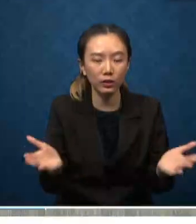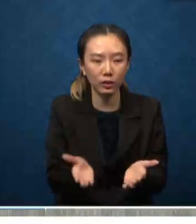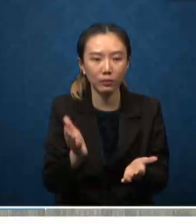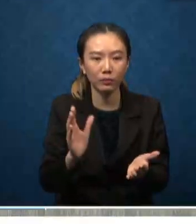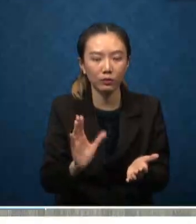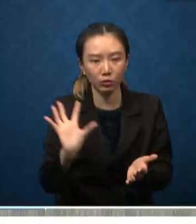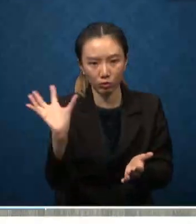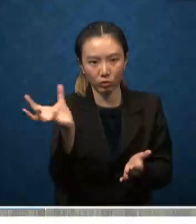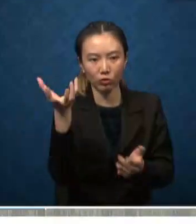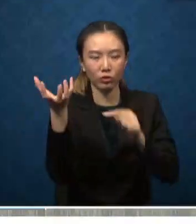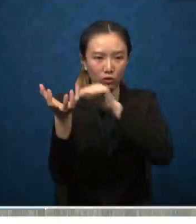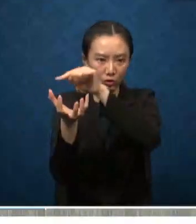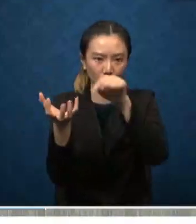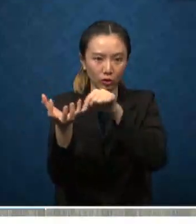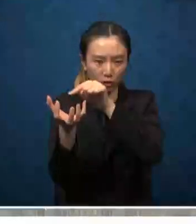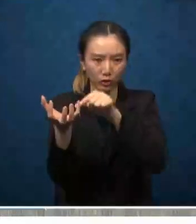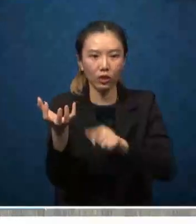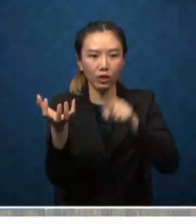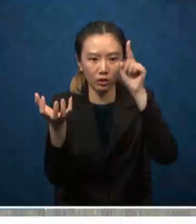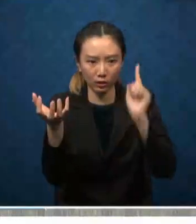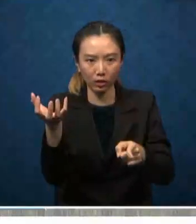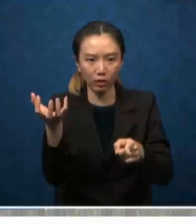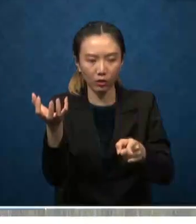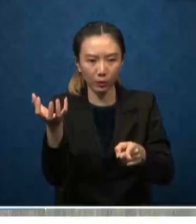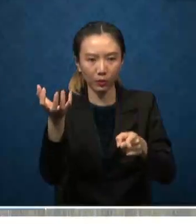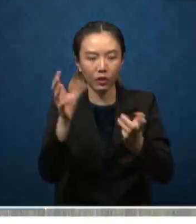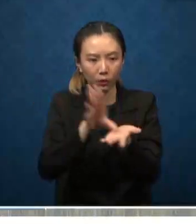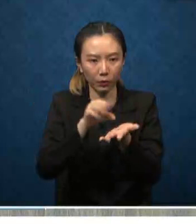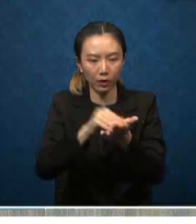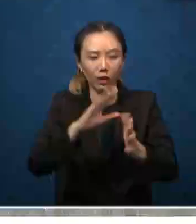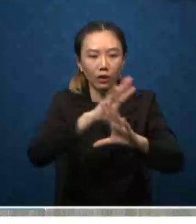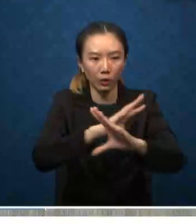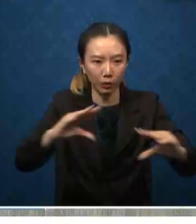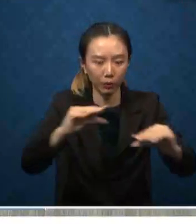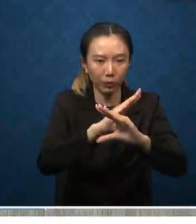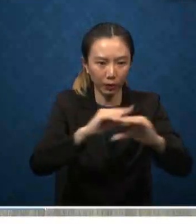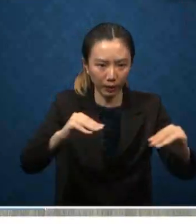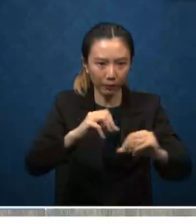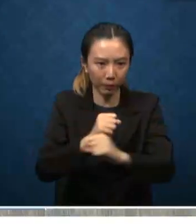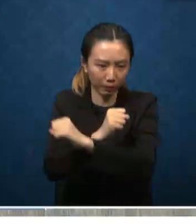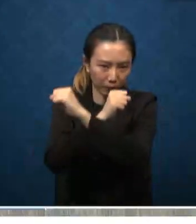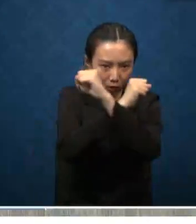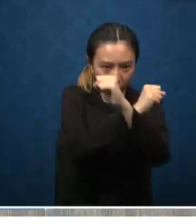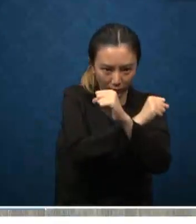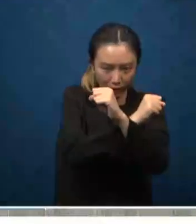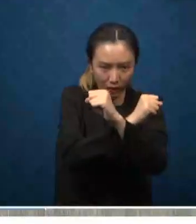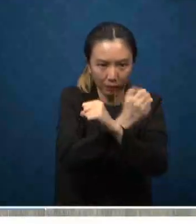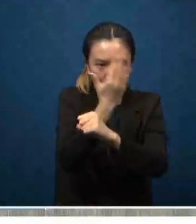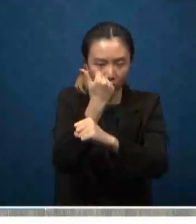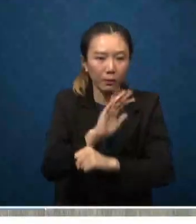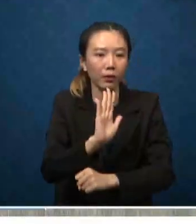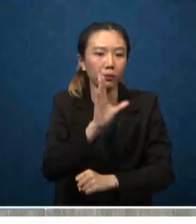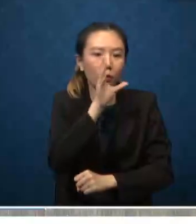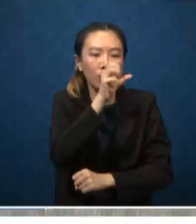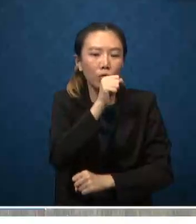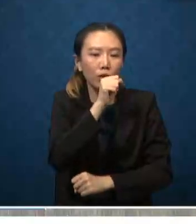กก็ควรที่จะมีการแลกเปลี่ยนข้อมูลที่ปลอดภัยสำหรับเจ้าของข้อมูลและ